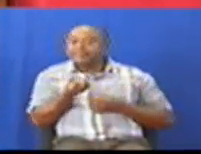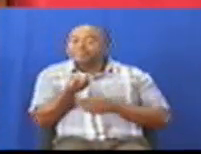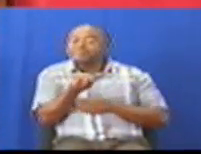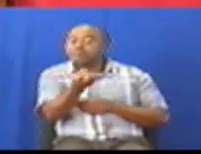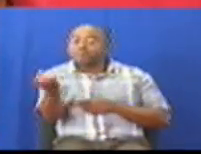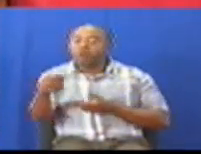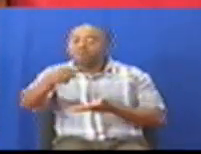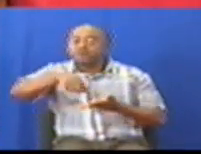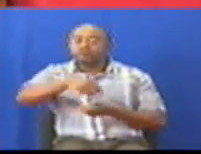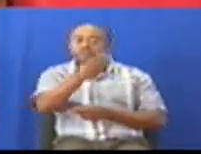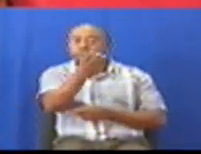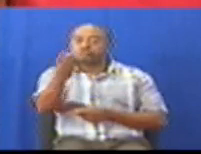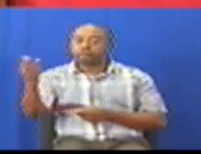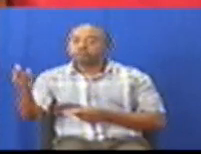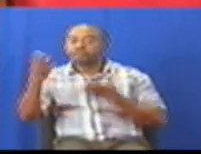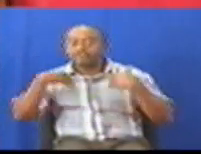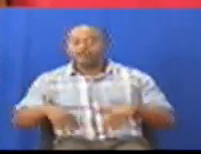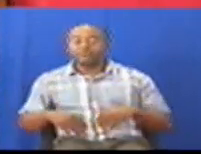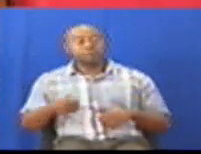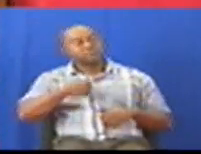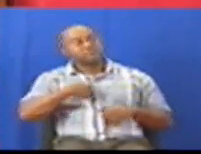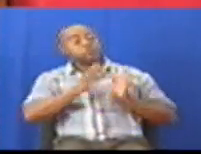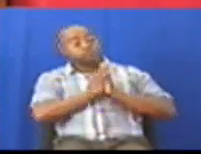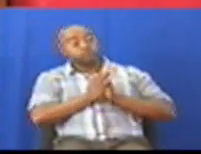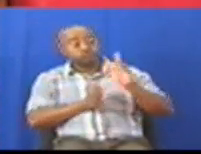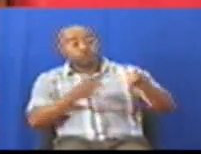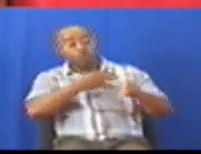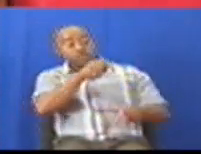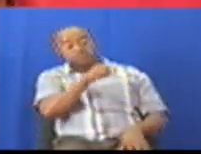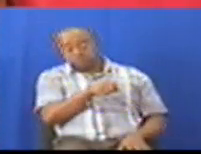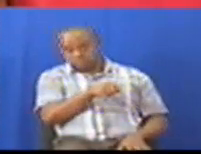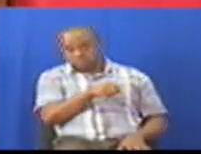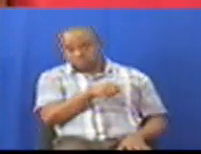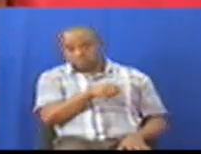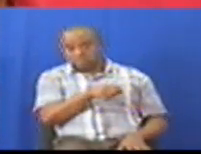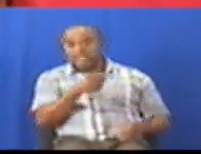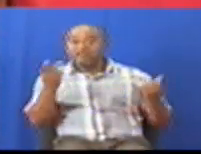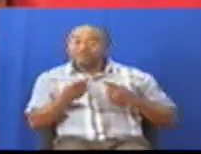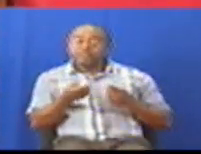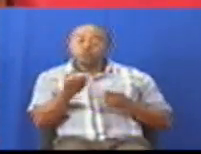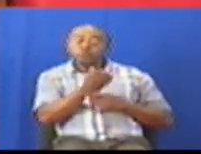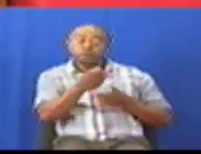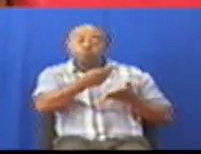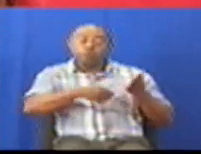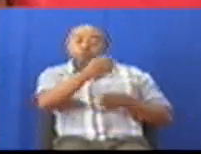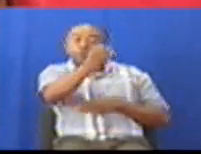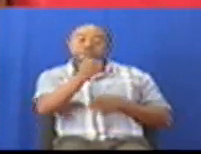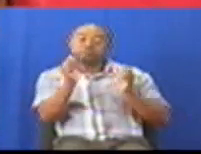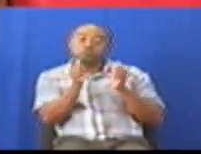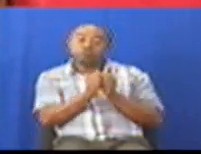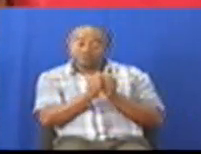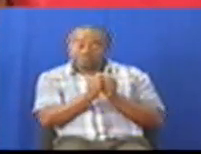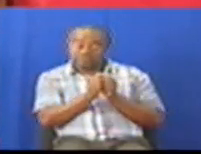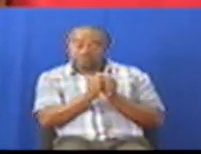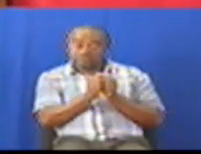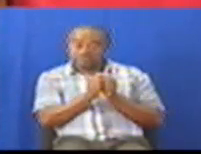itapata vituo vitatu. Na kushukuru sana, na vile vile nisipoongea juu ya mkopo ule asilimia 10 nitakuwa